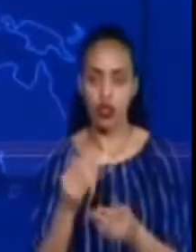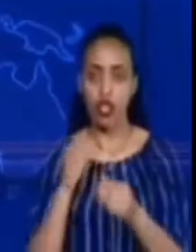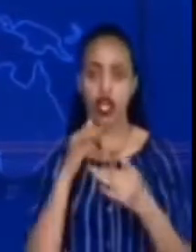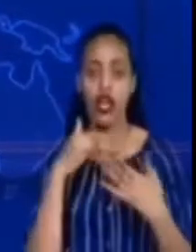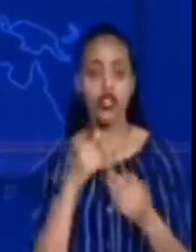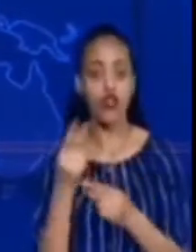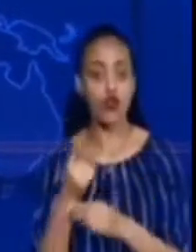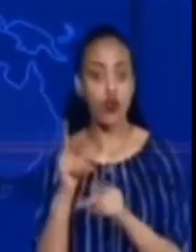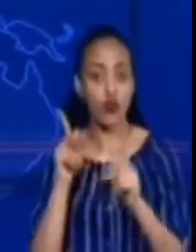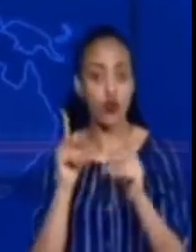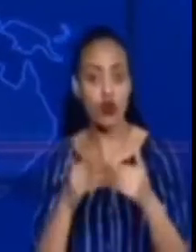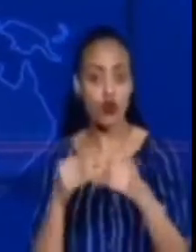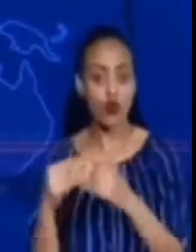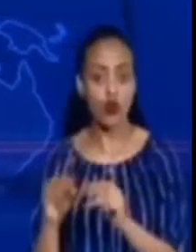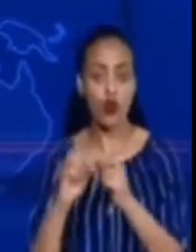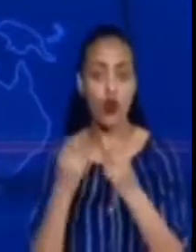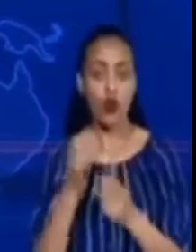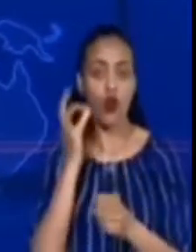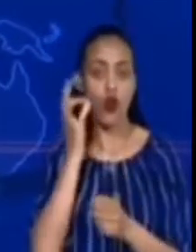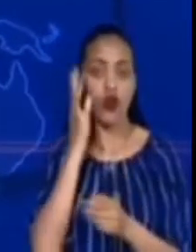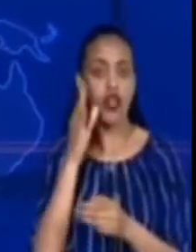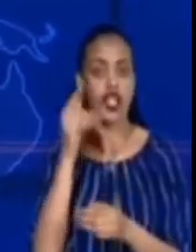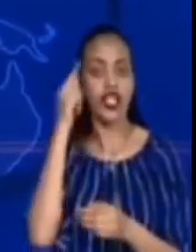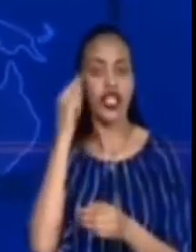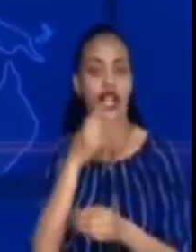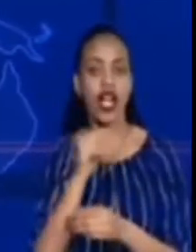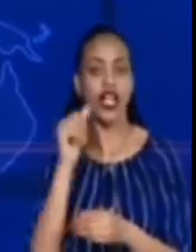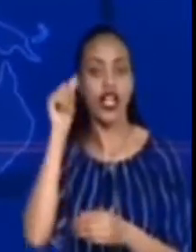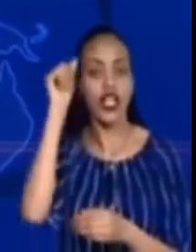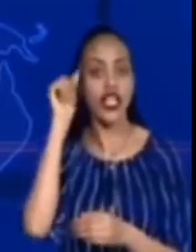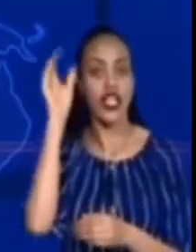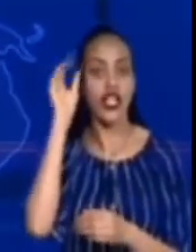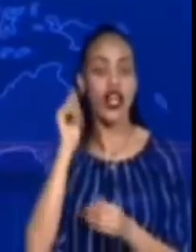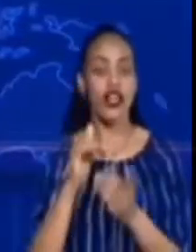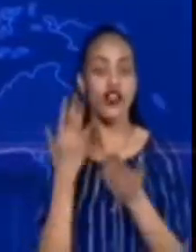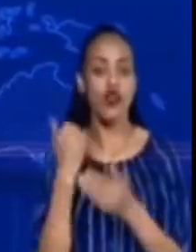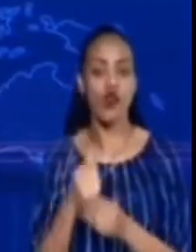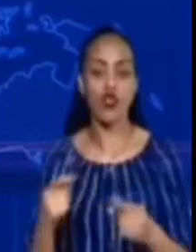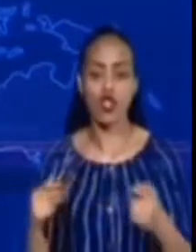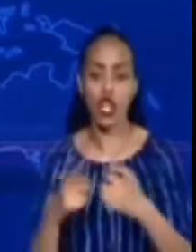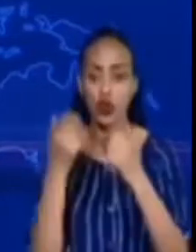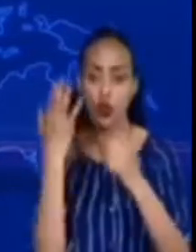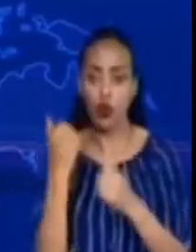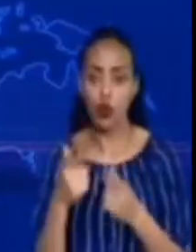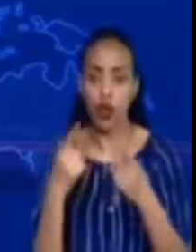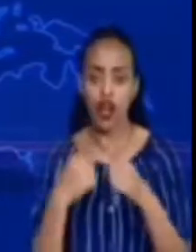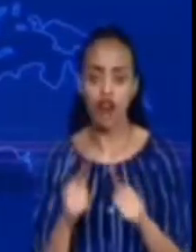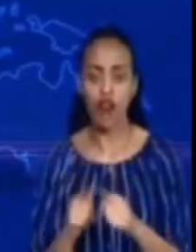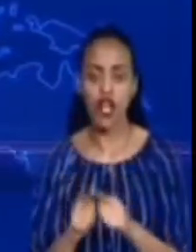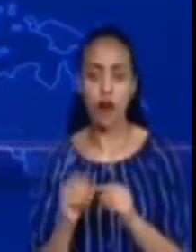بطام دكتور ريكو زمدا بطام نو ارغي ما امسغني بطام بطام بطام